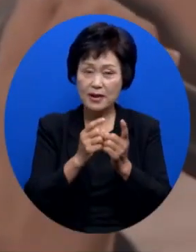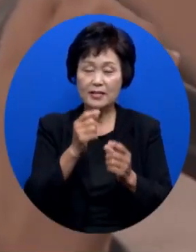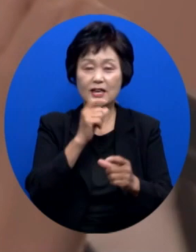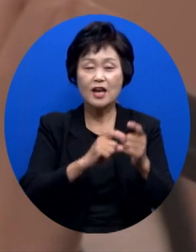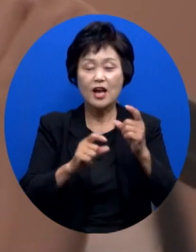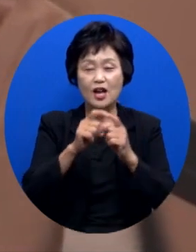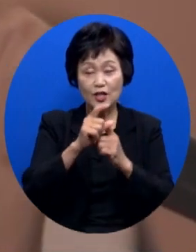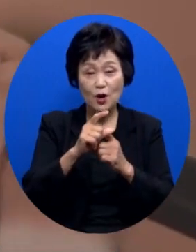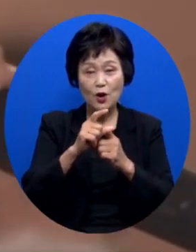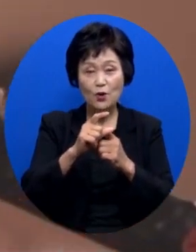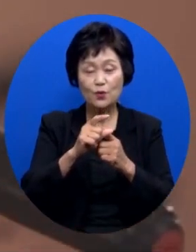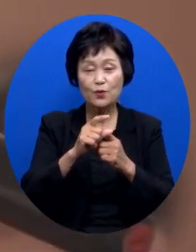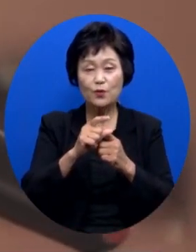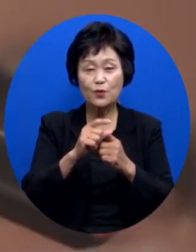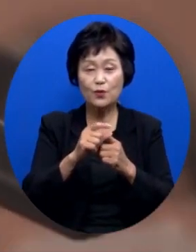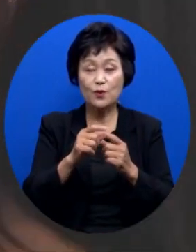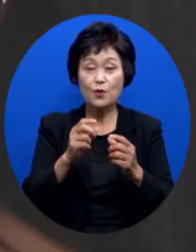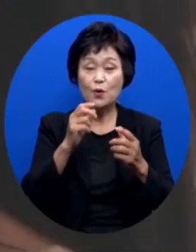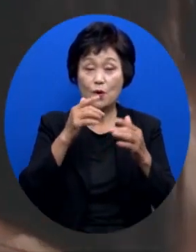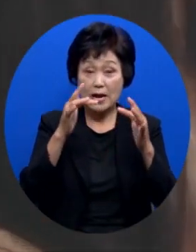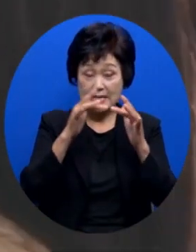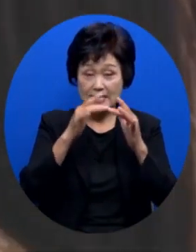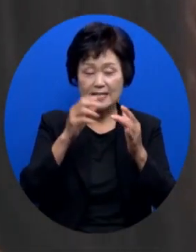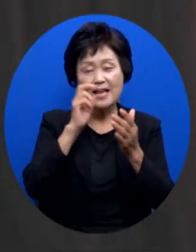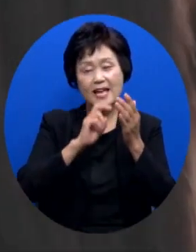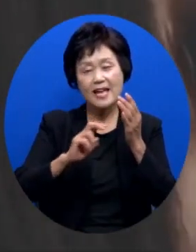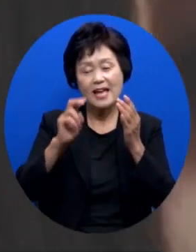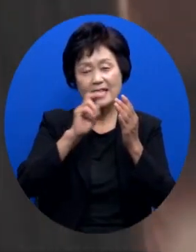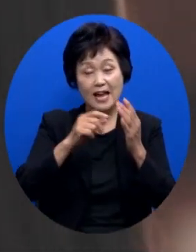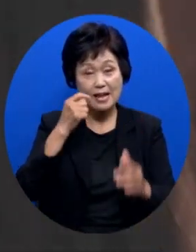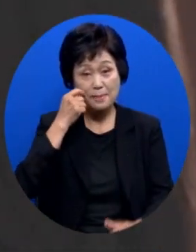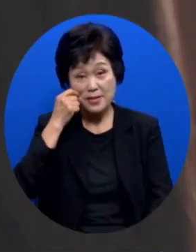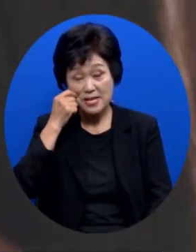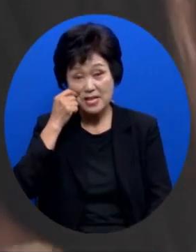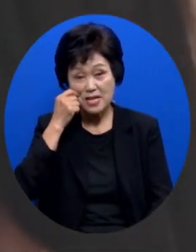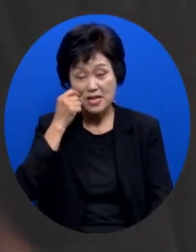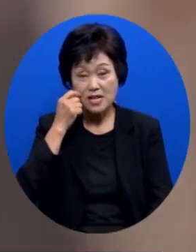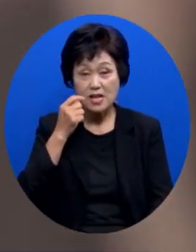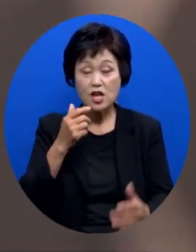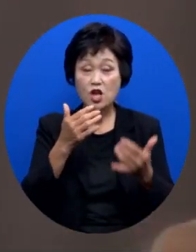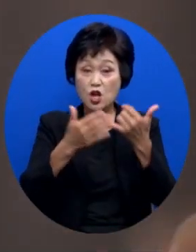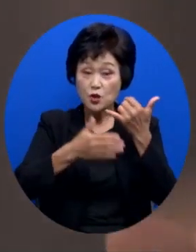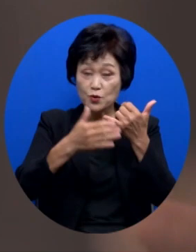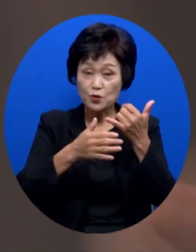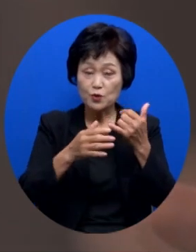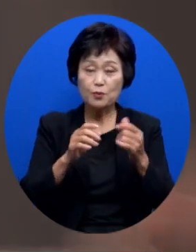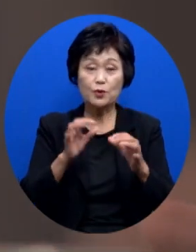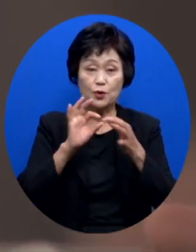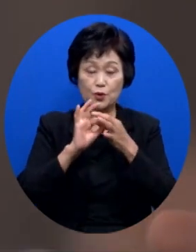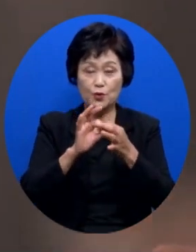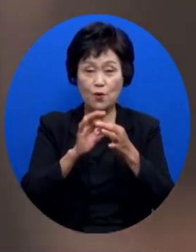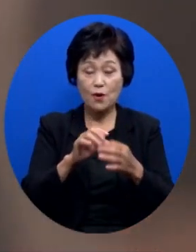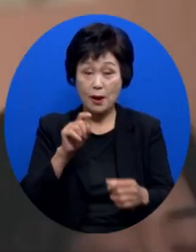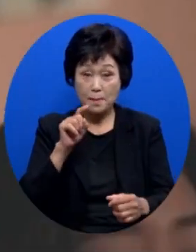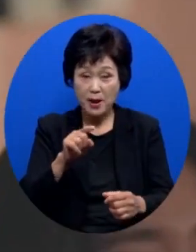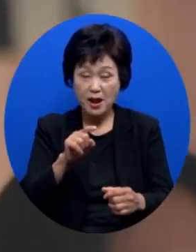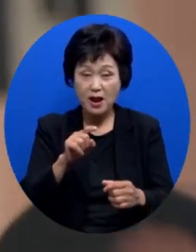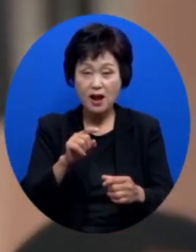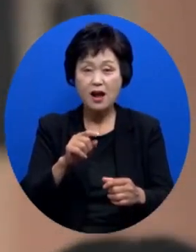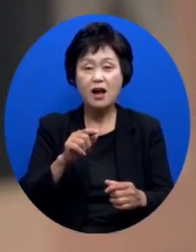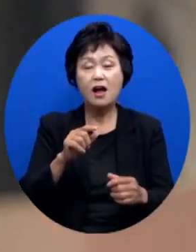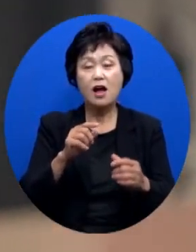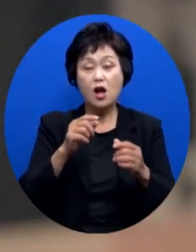유튜브 채널 구독자는 어느덧 6만 명이 넘어섰습니다. 남재선 편곡자는 청년 사역에 대한